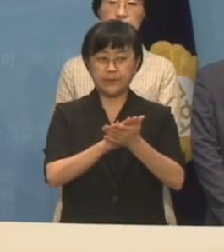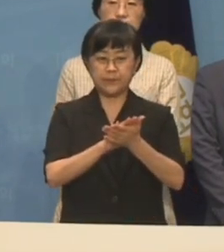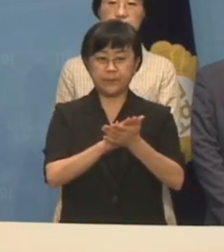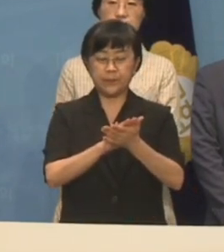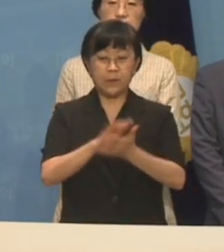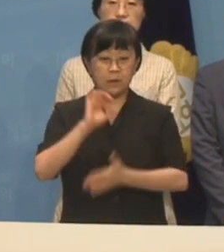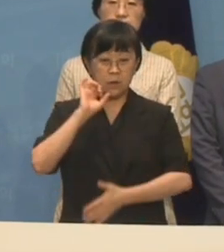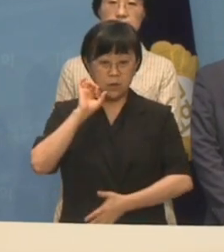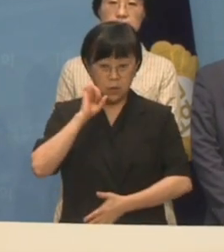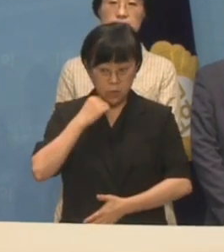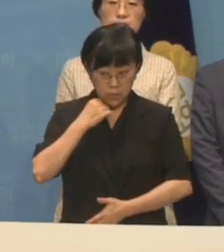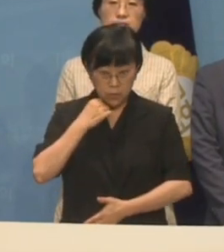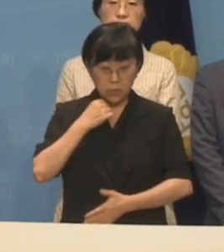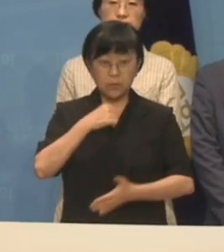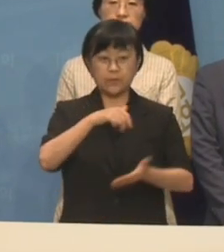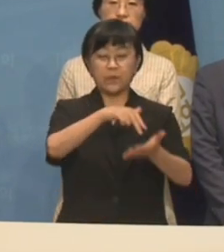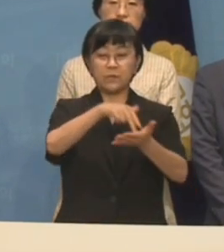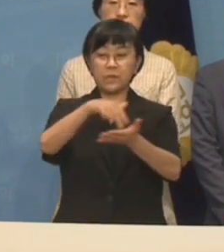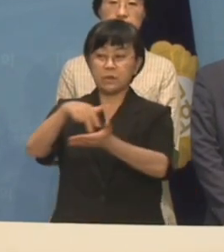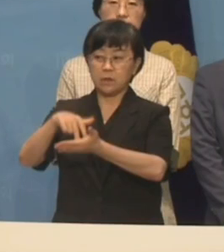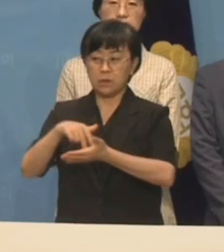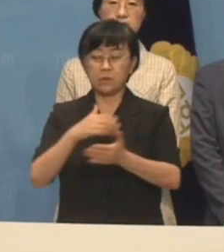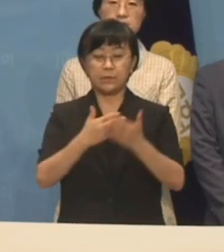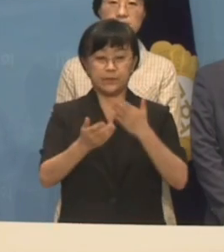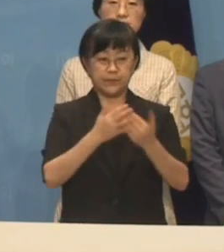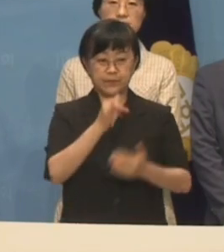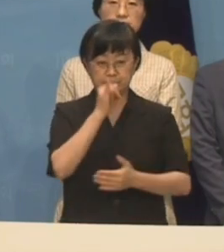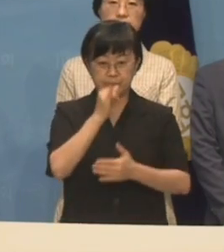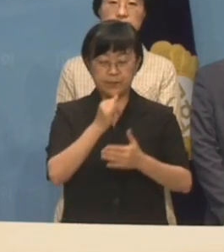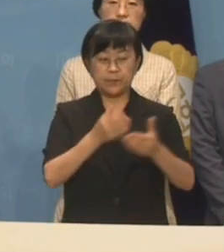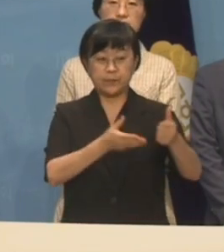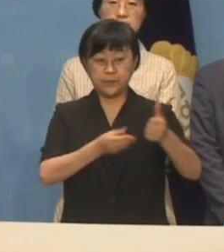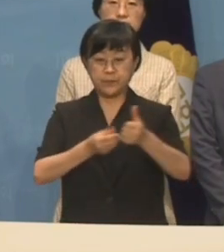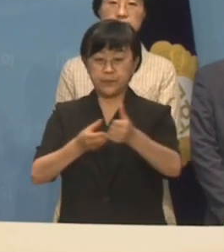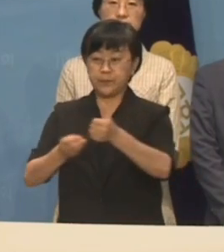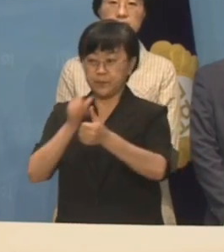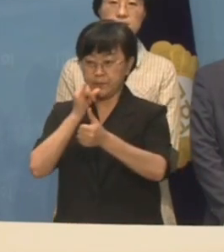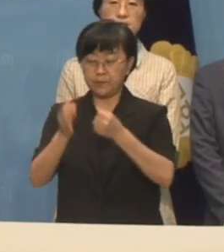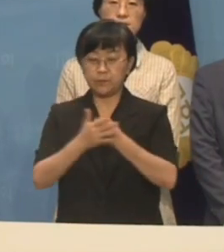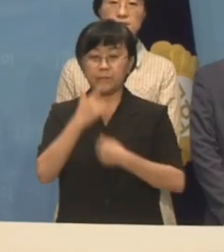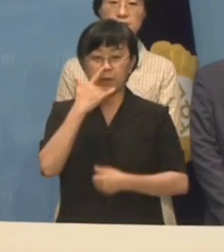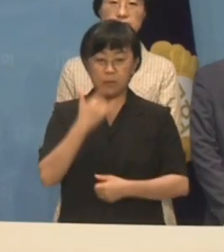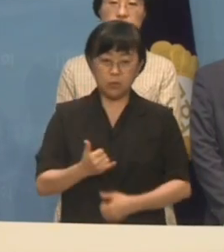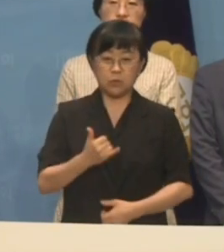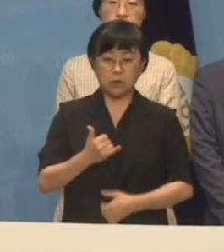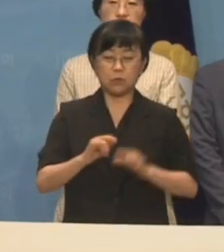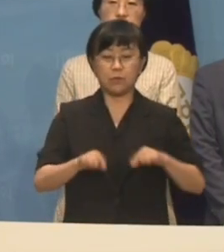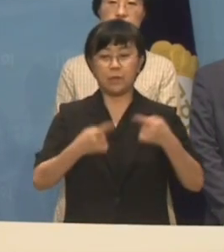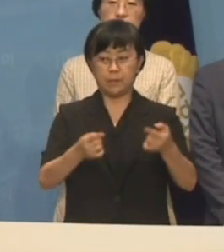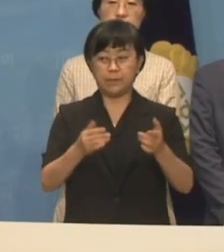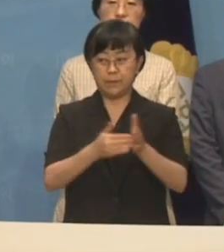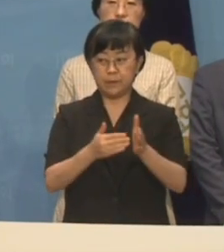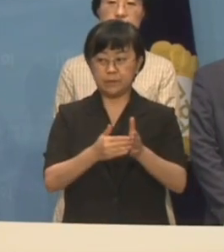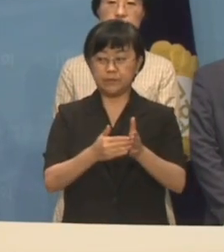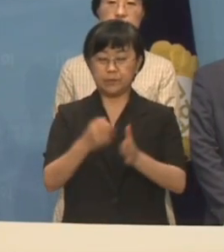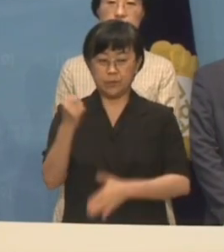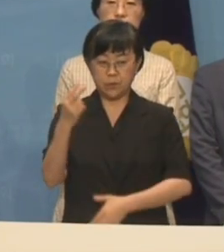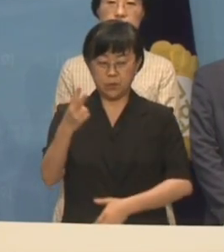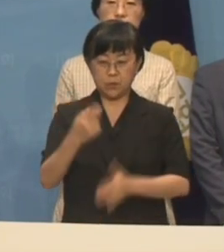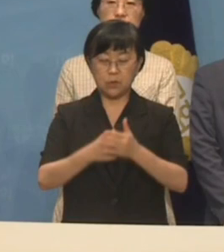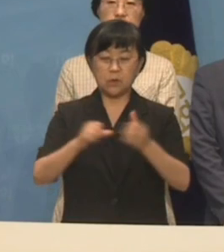이 어려움들을 겪고 계시는 분들을 많이 모셨습니다. 학부모님들도 꽤 오셨고요.